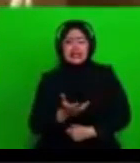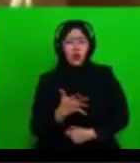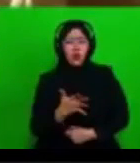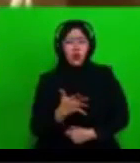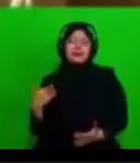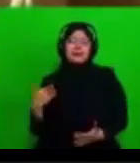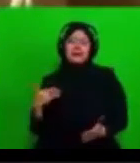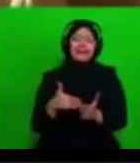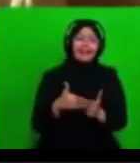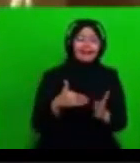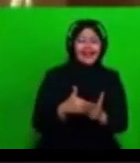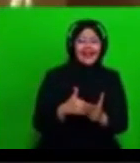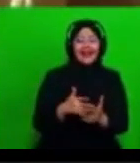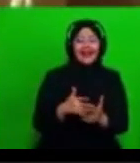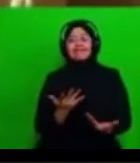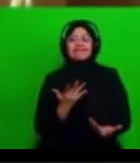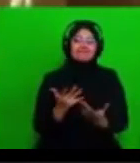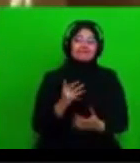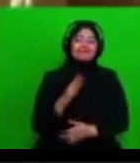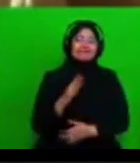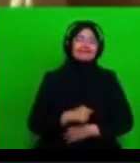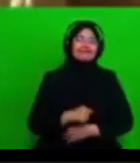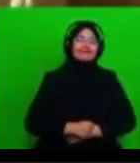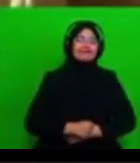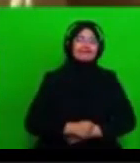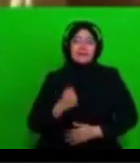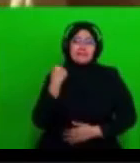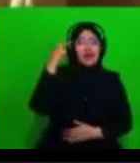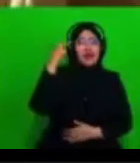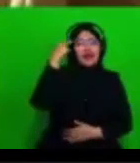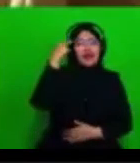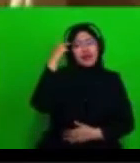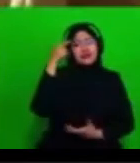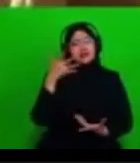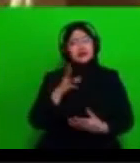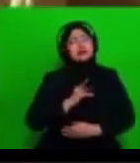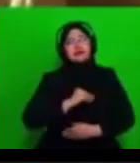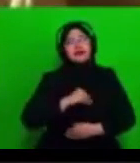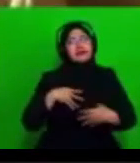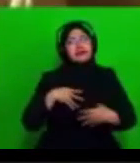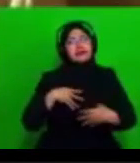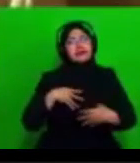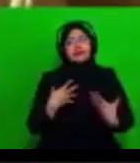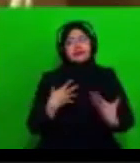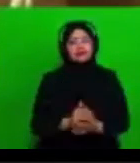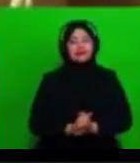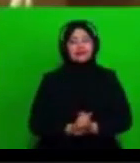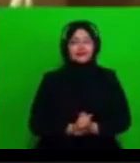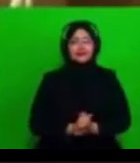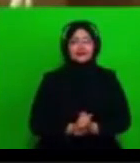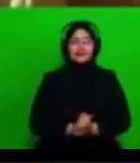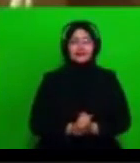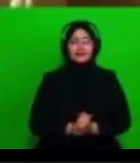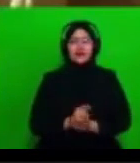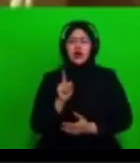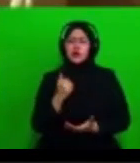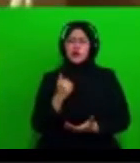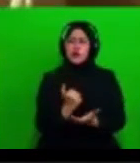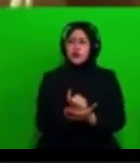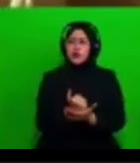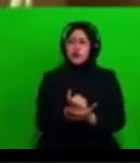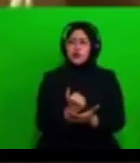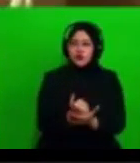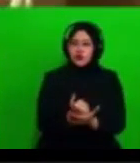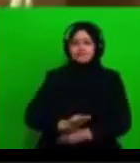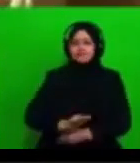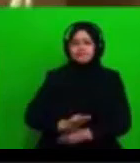semakin tertantang. Ya kira-kira begitu ya. Merdeka belajar itu akhirnya harus benar-benar orang itu